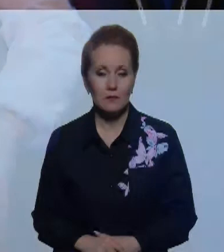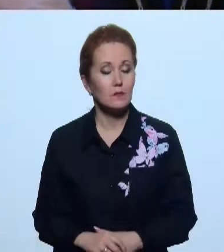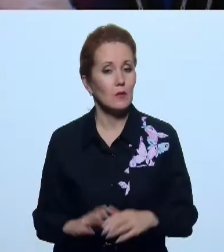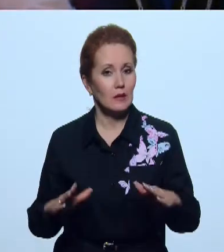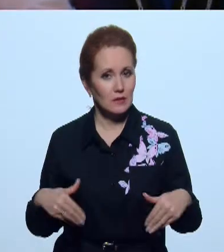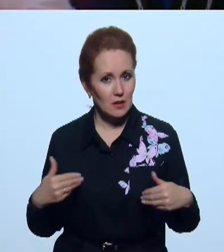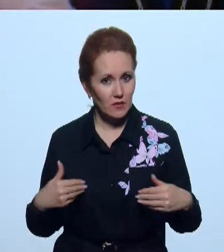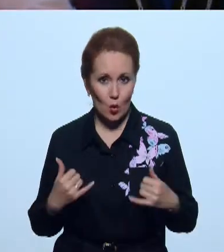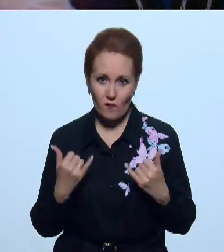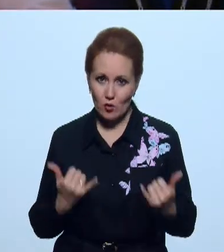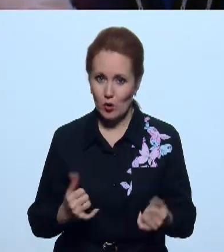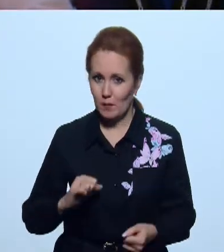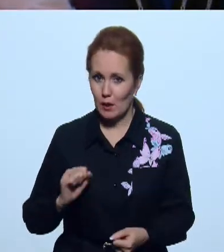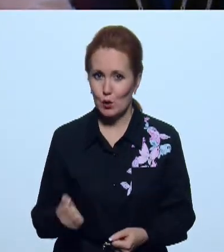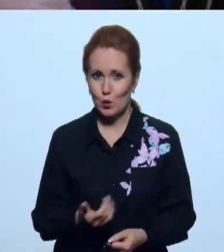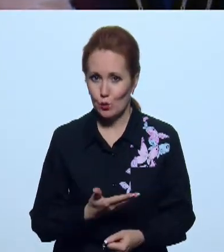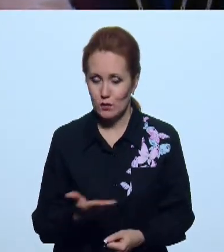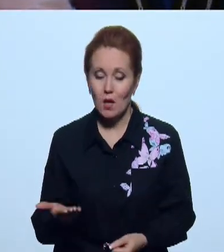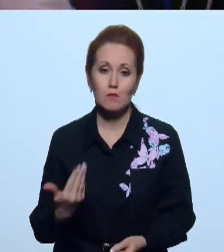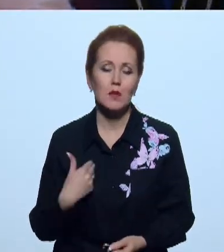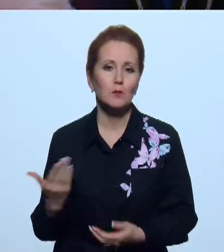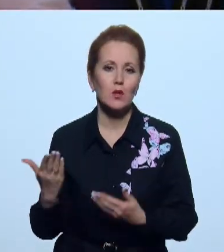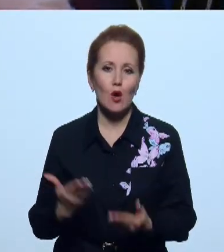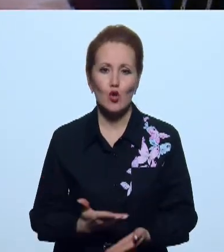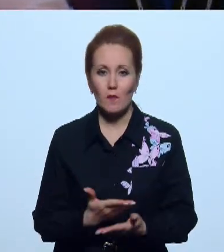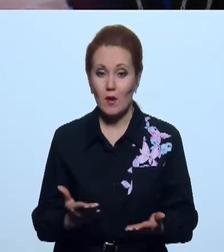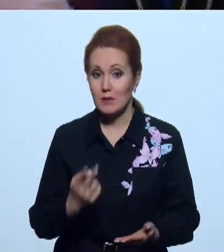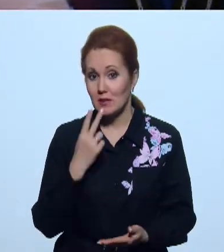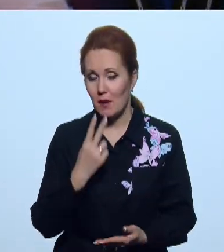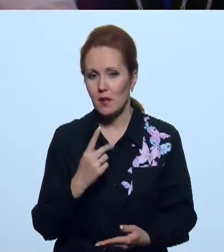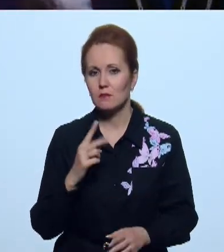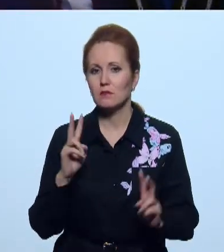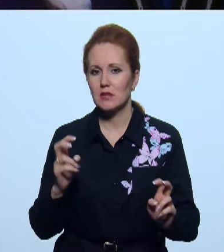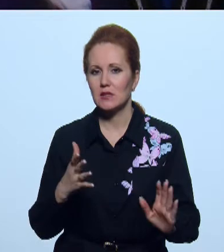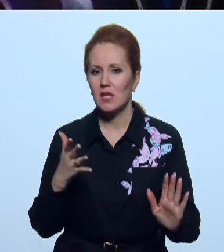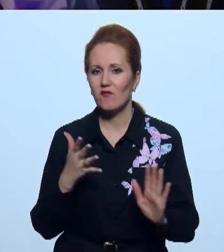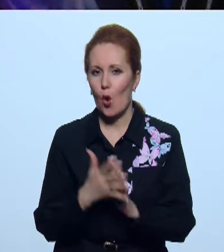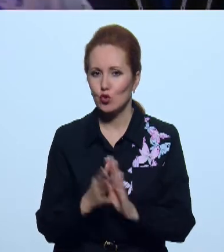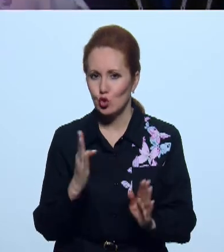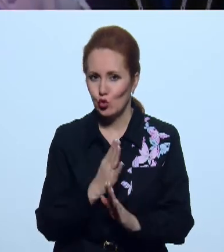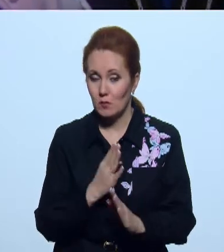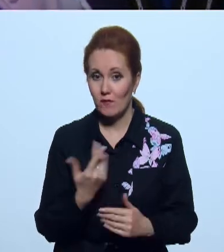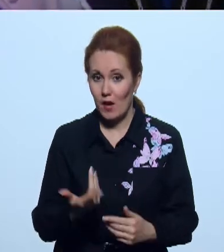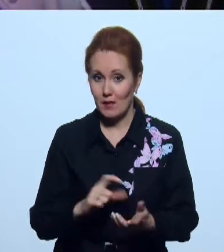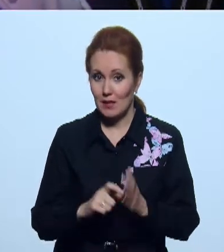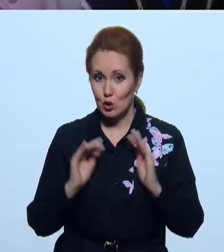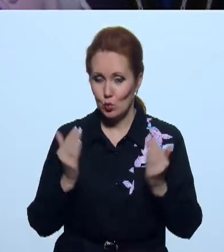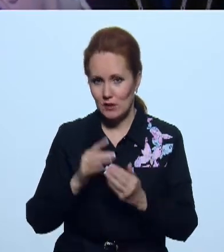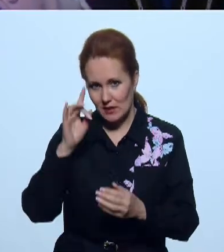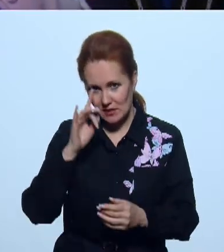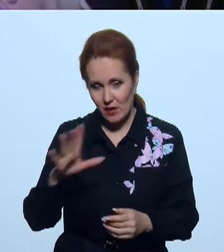Здравствуйте, уважаемые друзья! Мы приглашаем вас смотреть «Сквозь судьбы». В этой студии сегодня